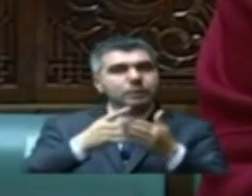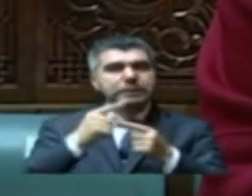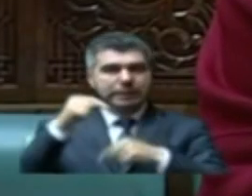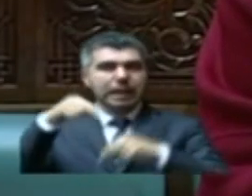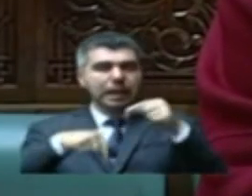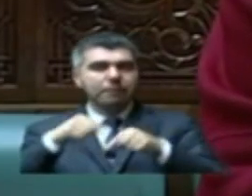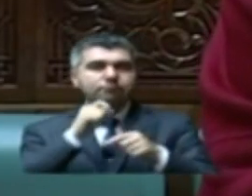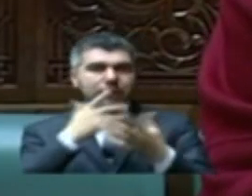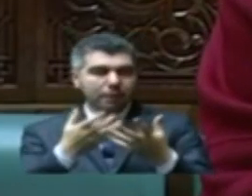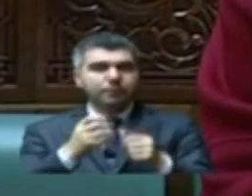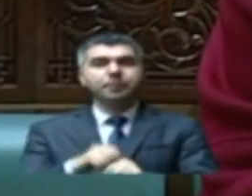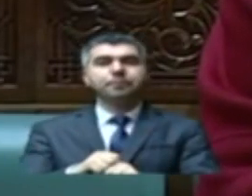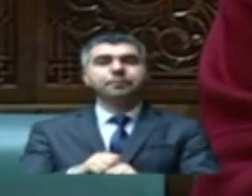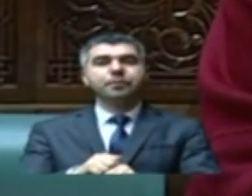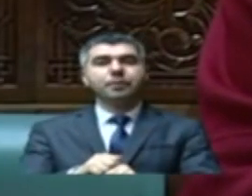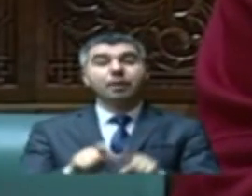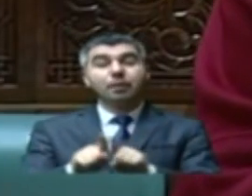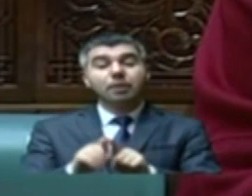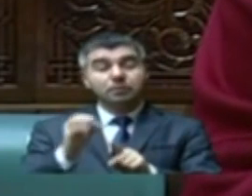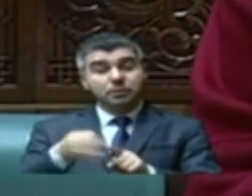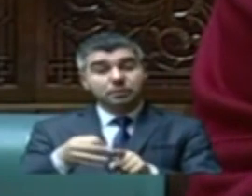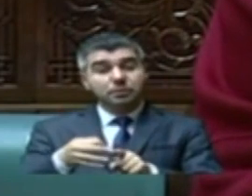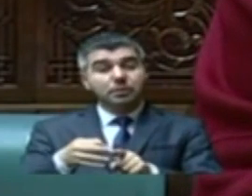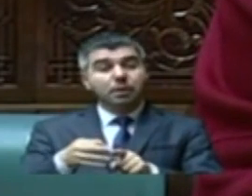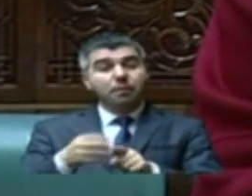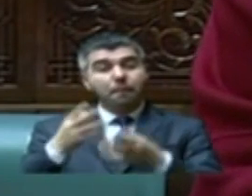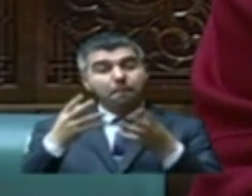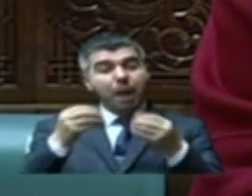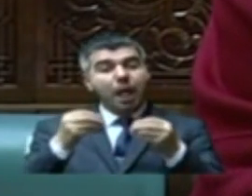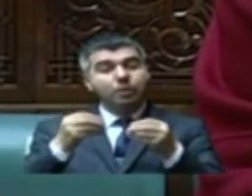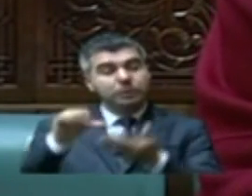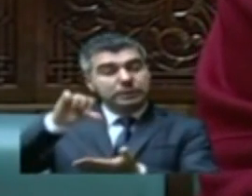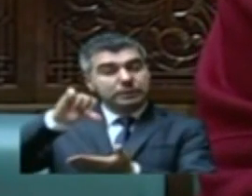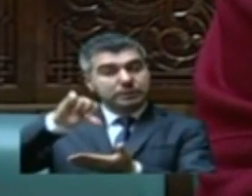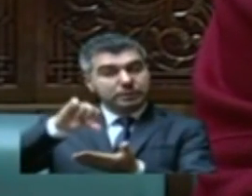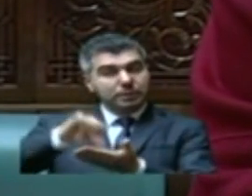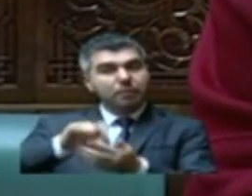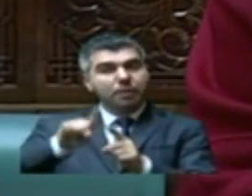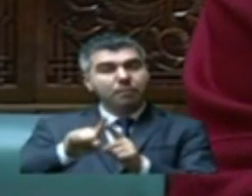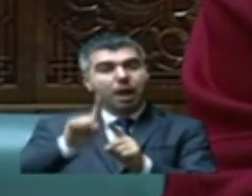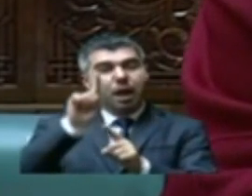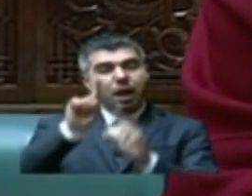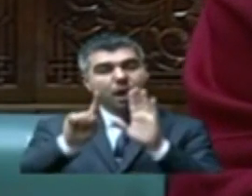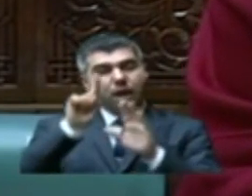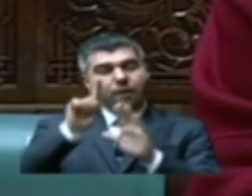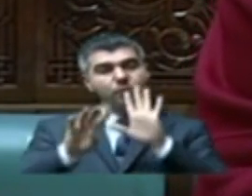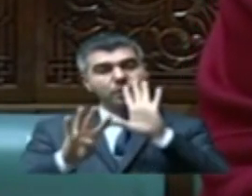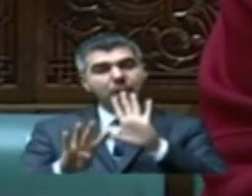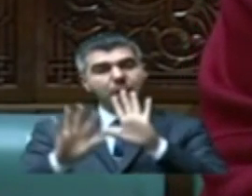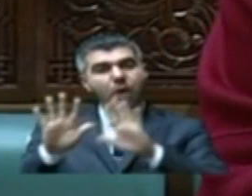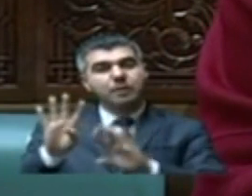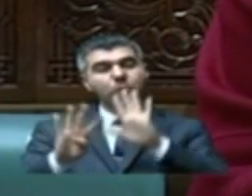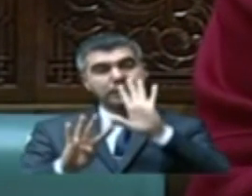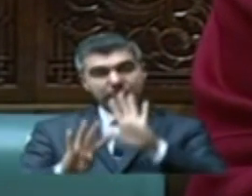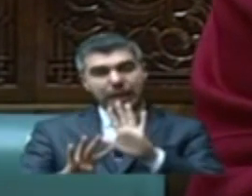والساكنة. وأود أن أشير هنا إلى المخطط التوجيهي لمدينة مراكش صدو الذي صدق عليه سنة 1995، وكان قد